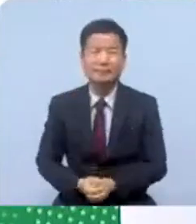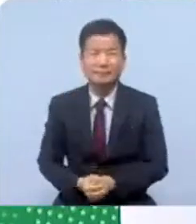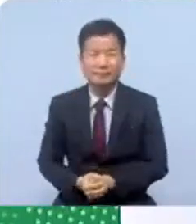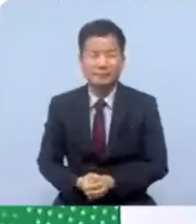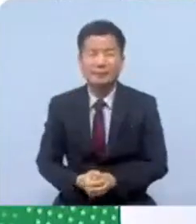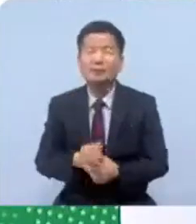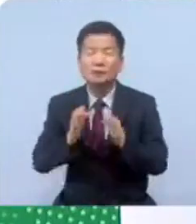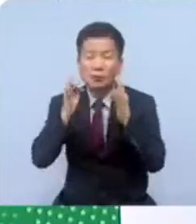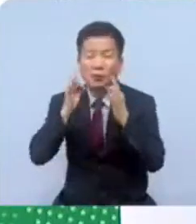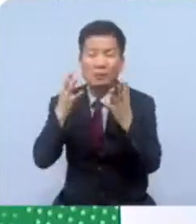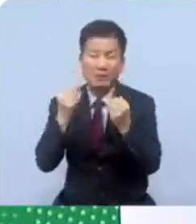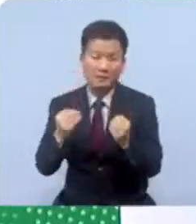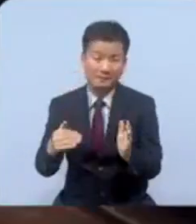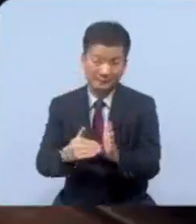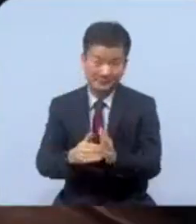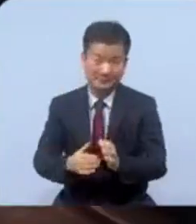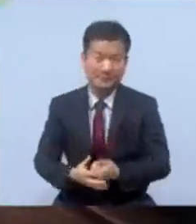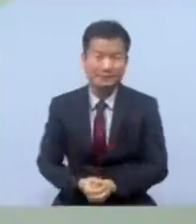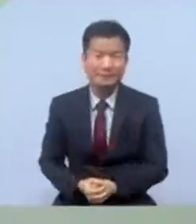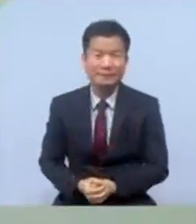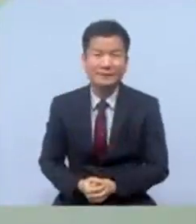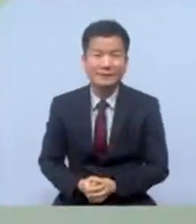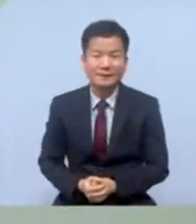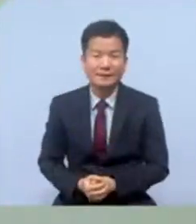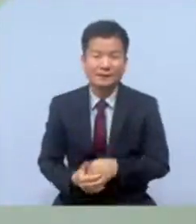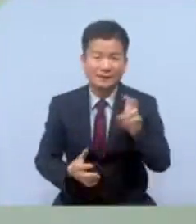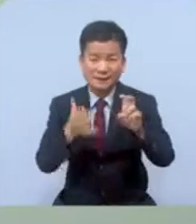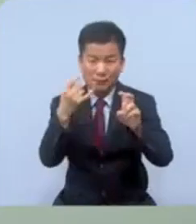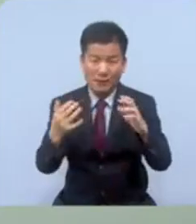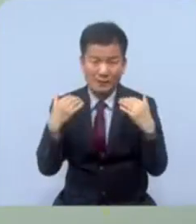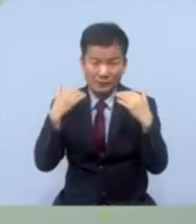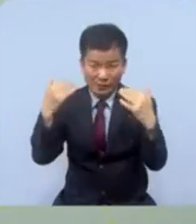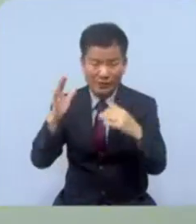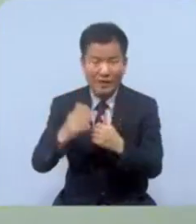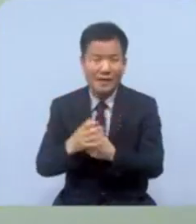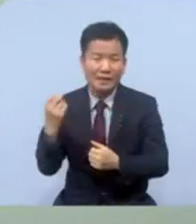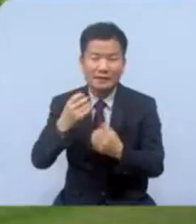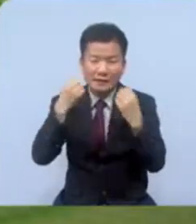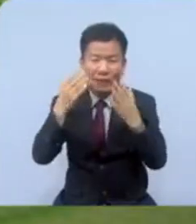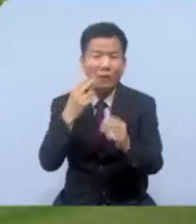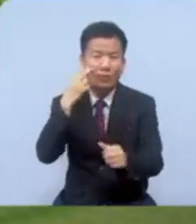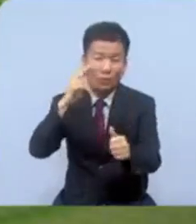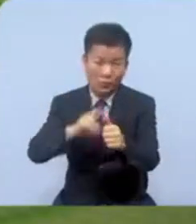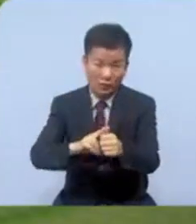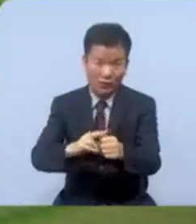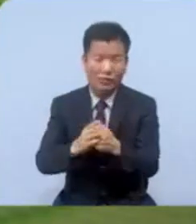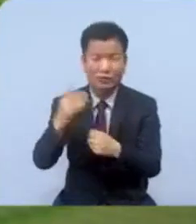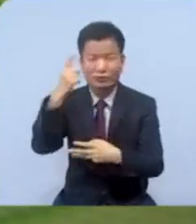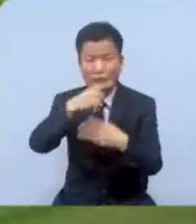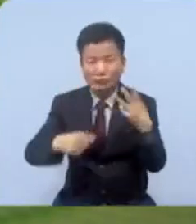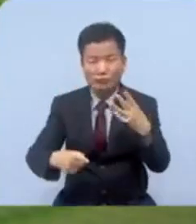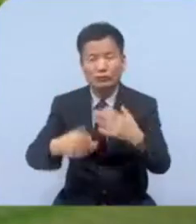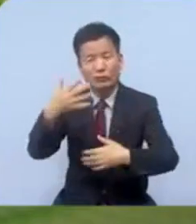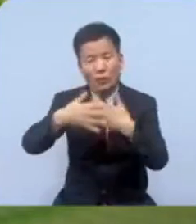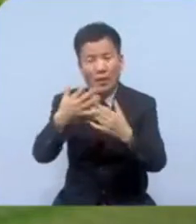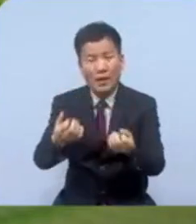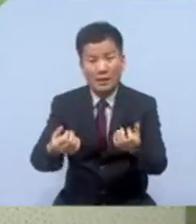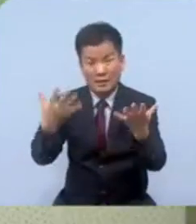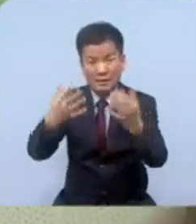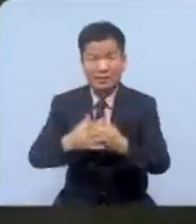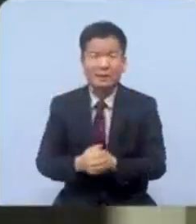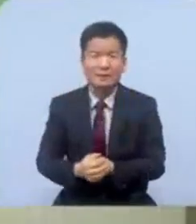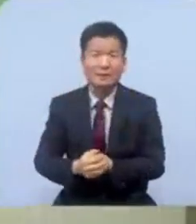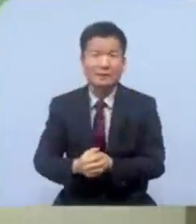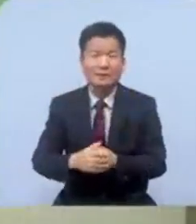구성하는데 굉장히 노력을 맡고 있습니다 20회 성년이 되어 다시 새로운 도약을 꿈꾸는 청주 국제단편영화제